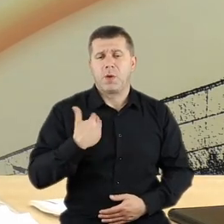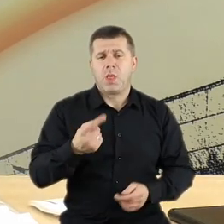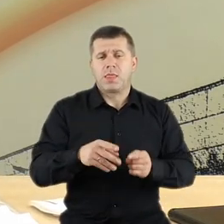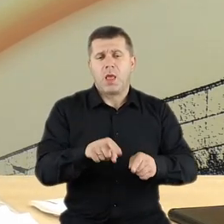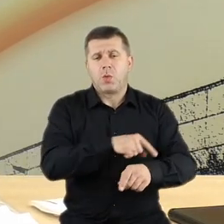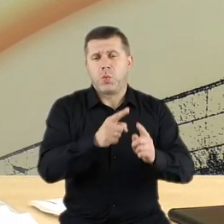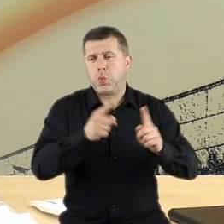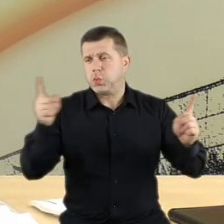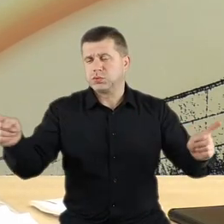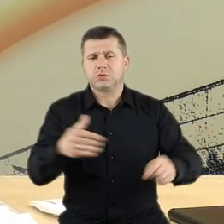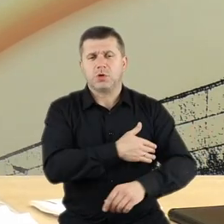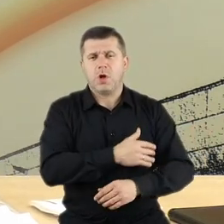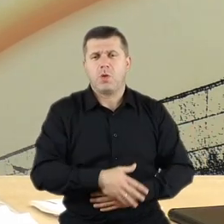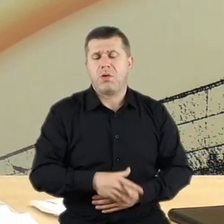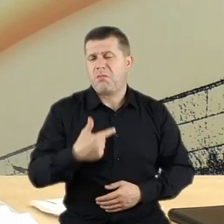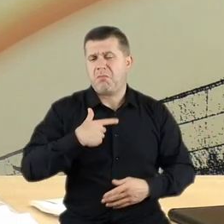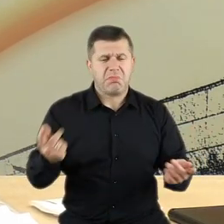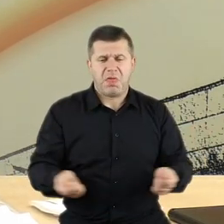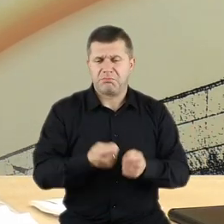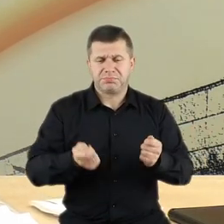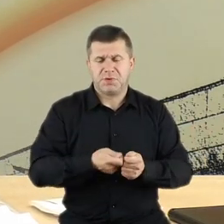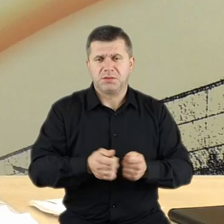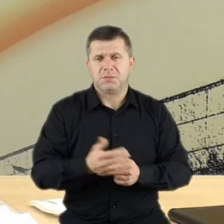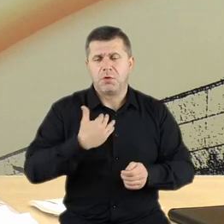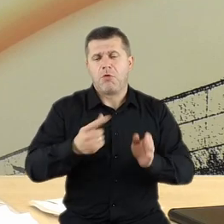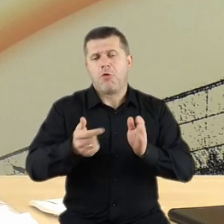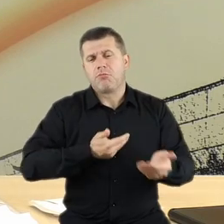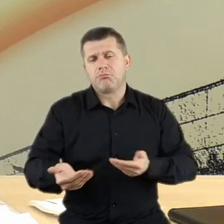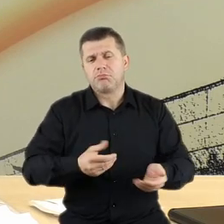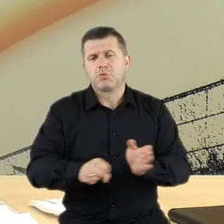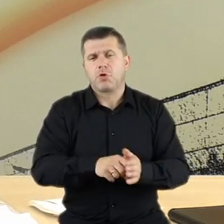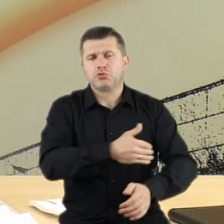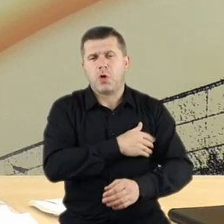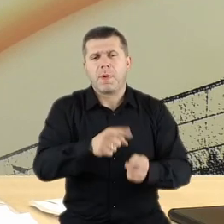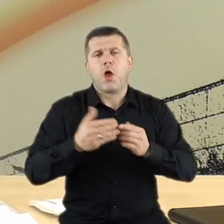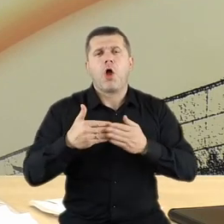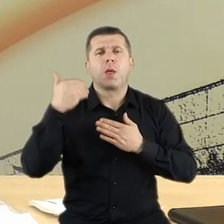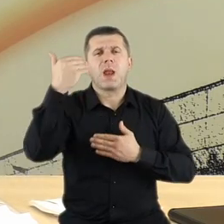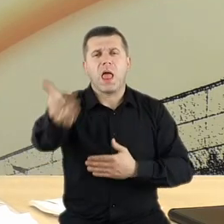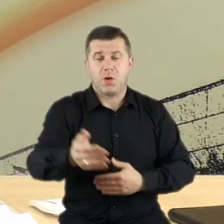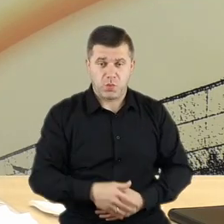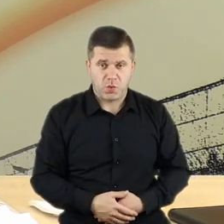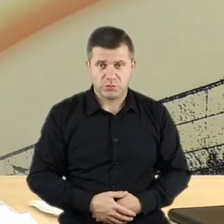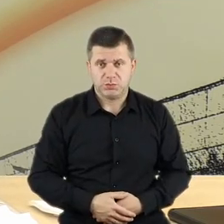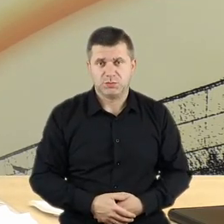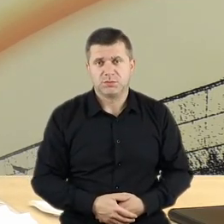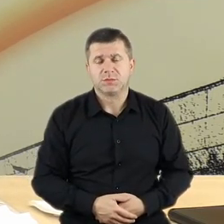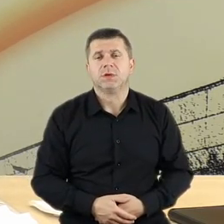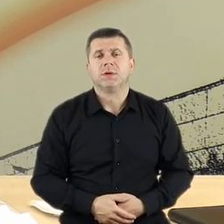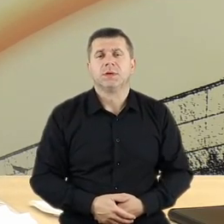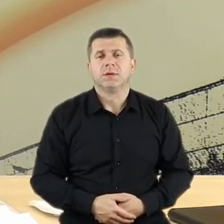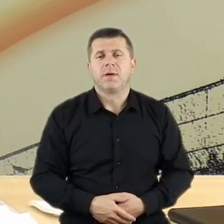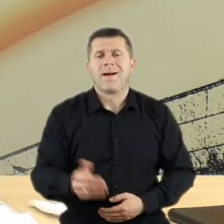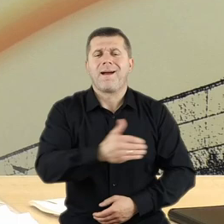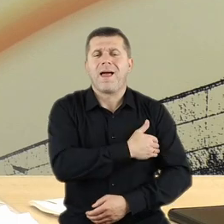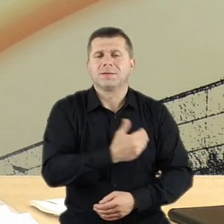No ale nam to nie przeszkadzało jak żeśmy chodzili do szkoły że taka była odległość no bo no bo to ty wy klasy były